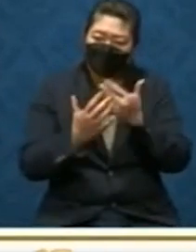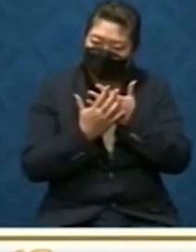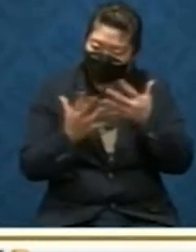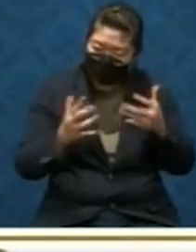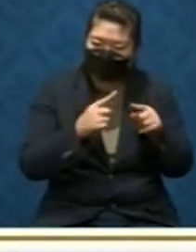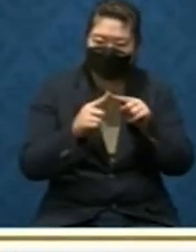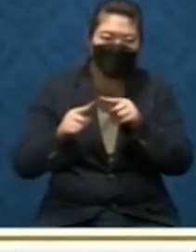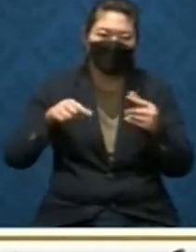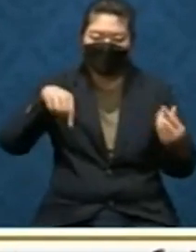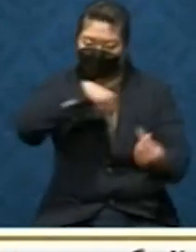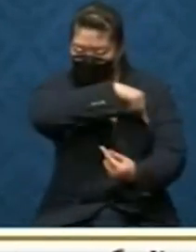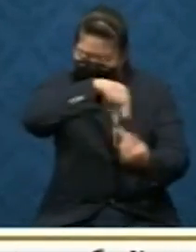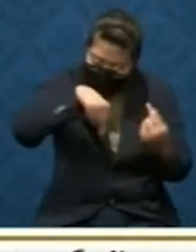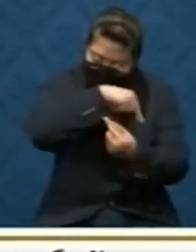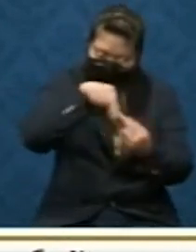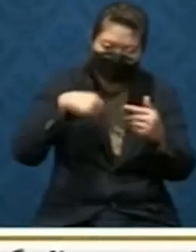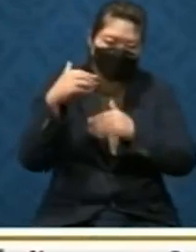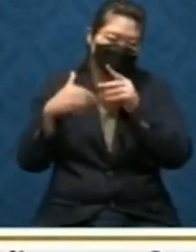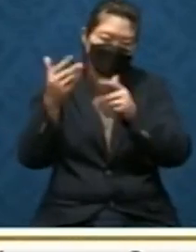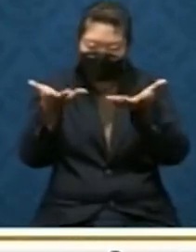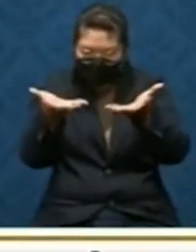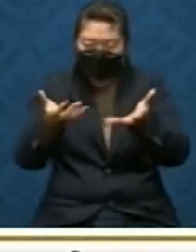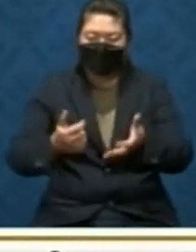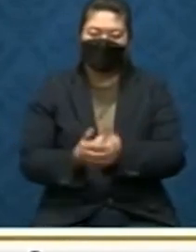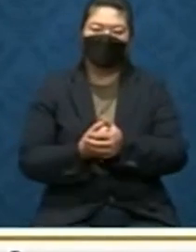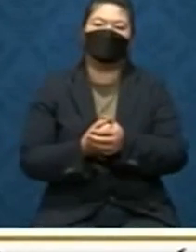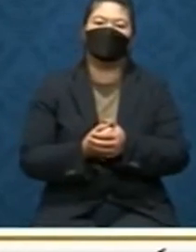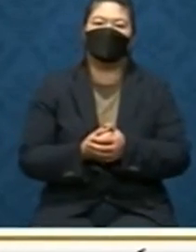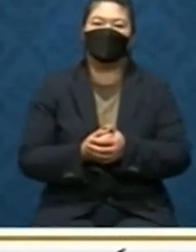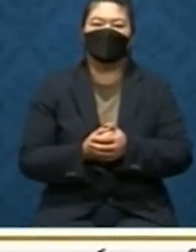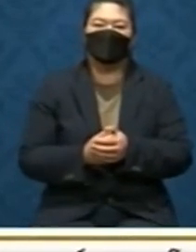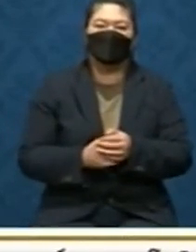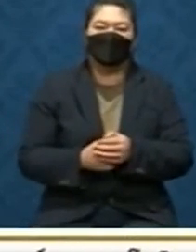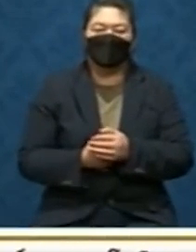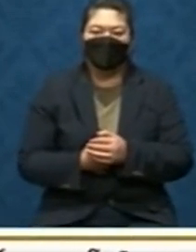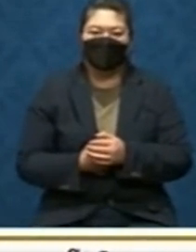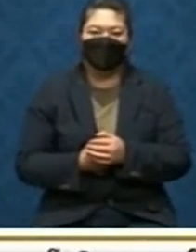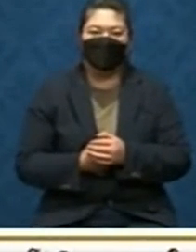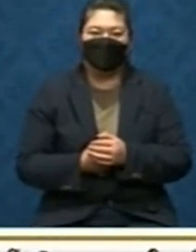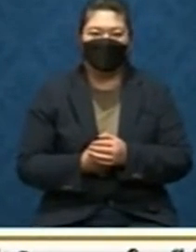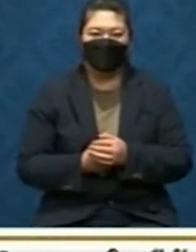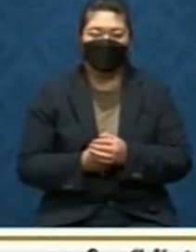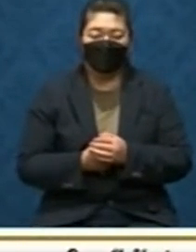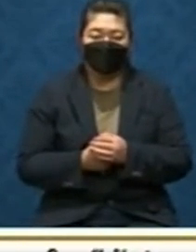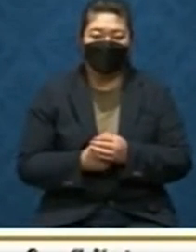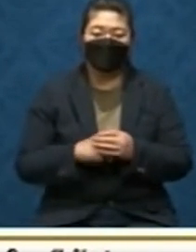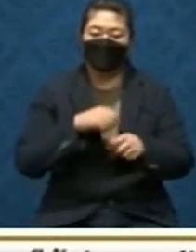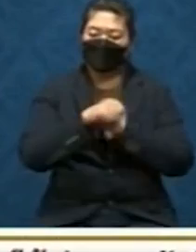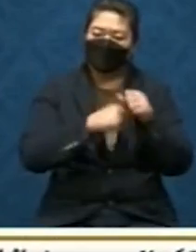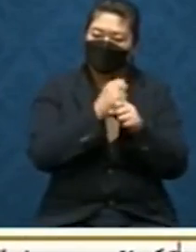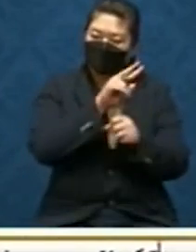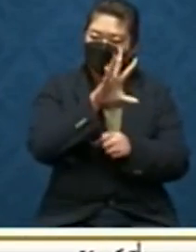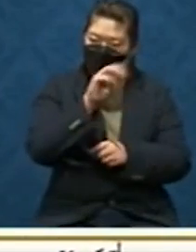ประเทศไทยมาถึงได้วนอยู่ในอ่างนี้และไม่ไปไหนสักทีไม่สามารถที่จะปลดปล่อยความเห็นแก่ของประเทศไทยในช่วงตั้งแต่ 49ก็ดี